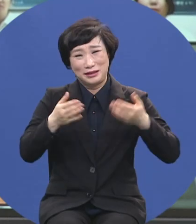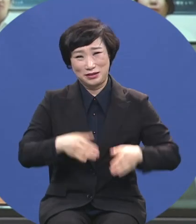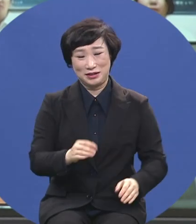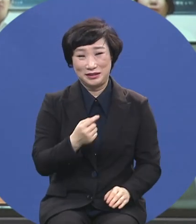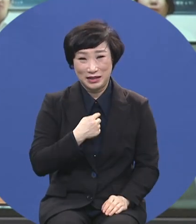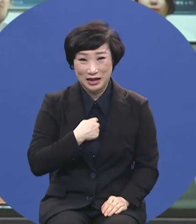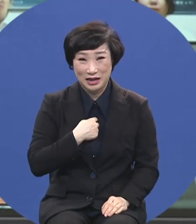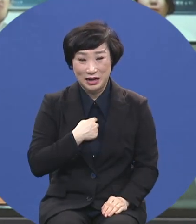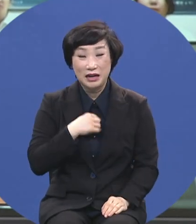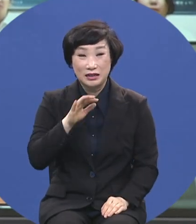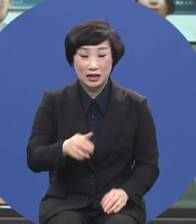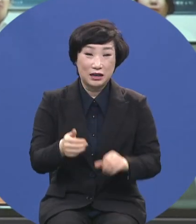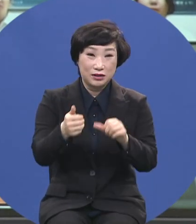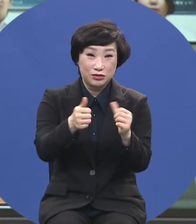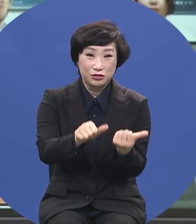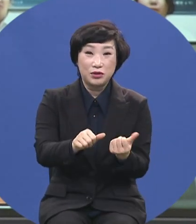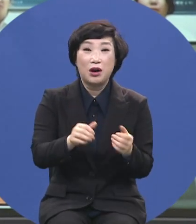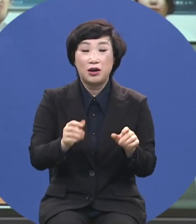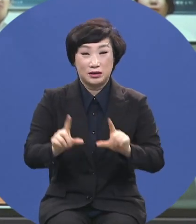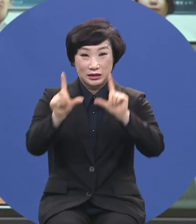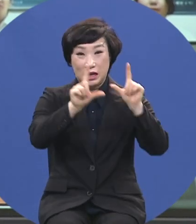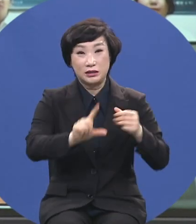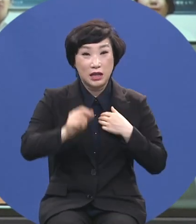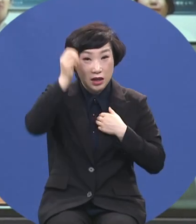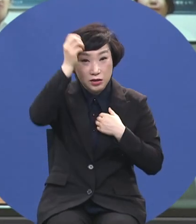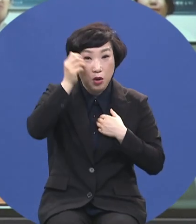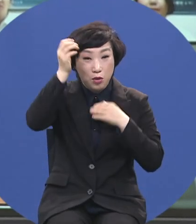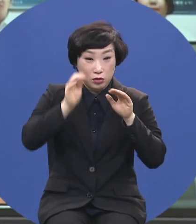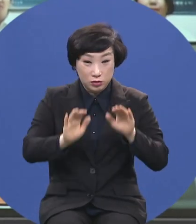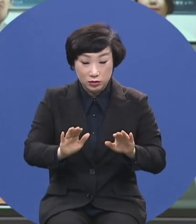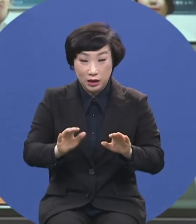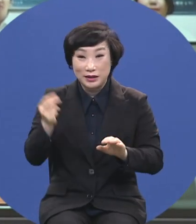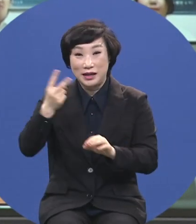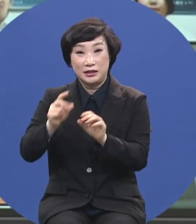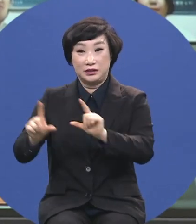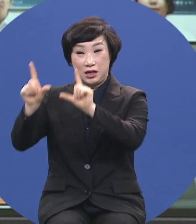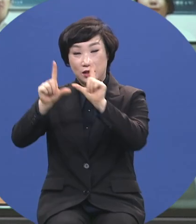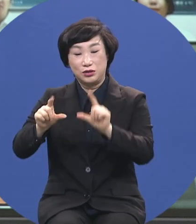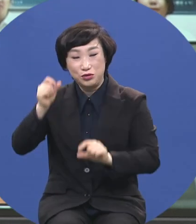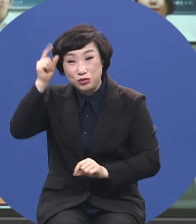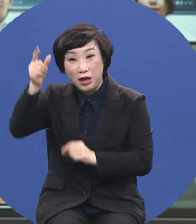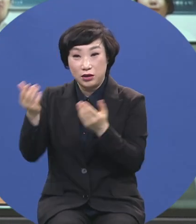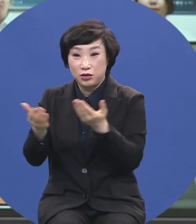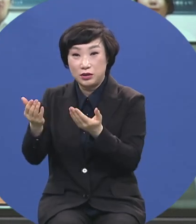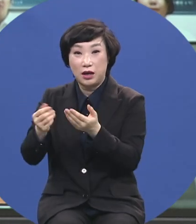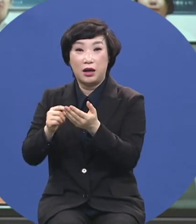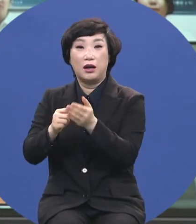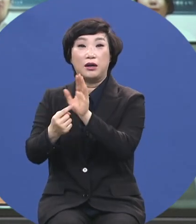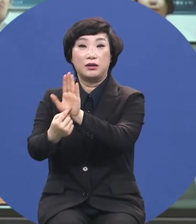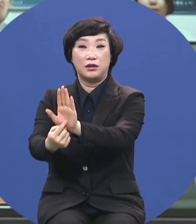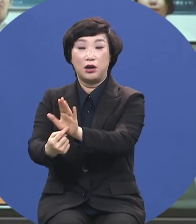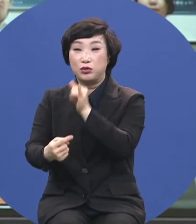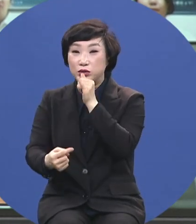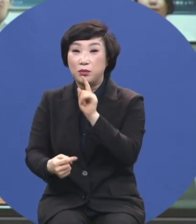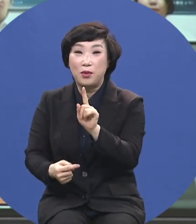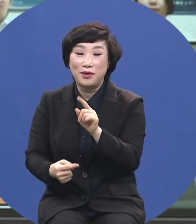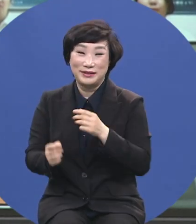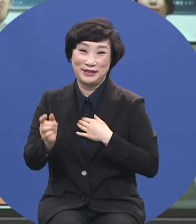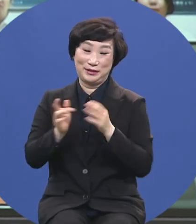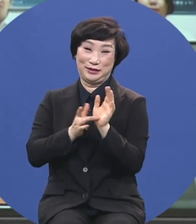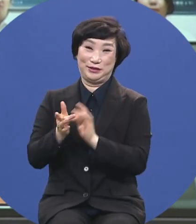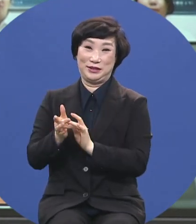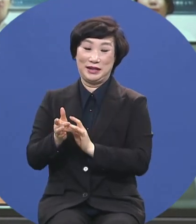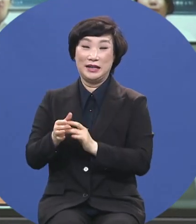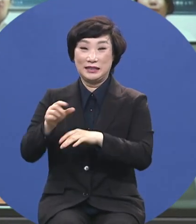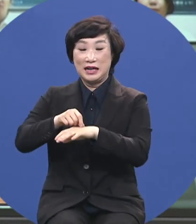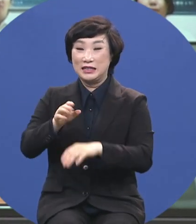죽어서 사는 내 영혼이 다시 사는 위대한 역사가 일어나는데 내 살은